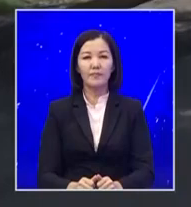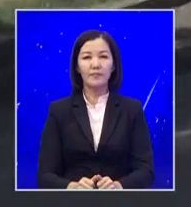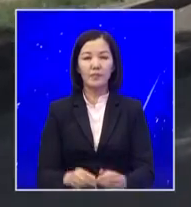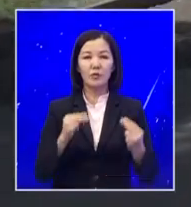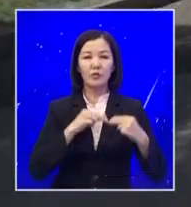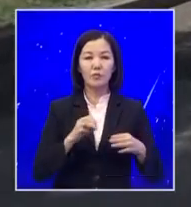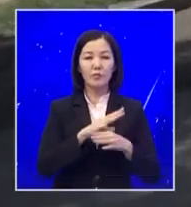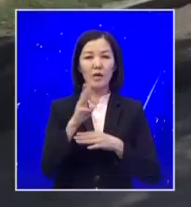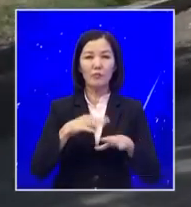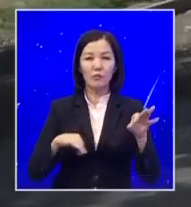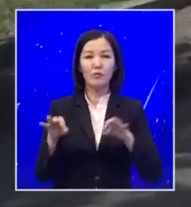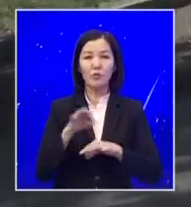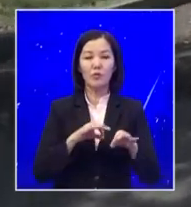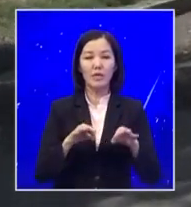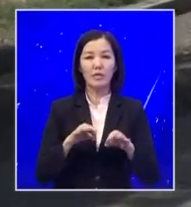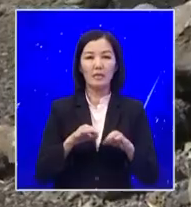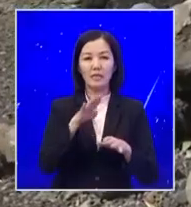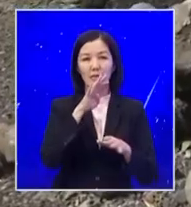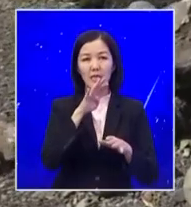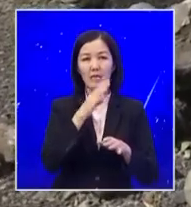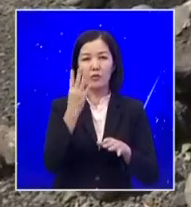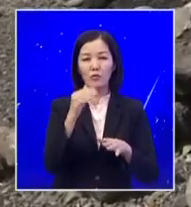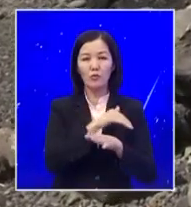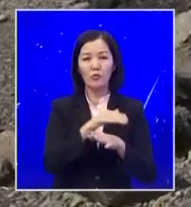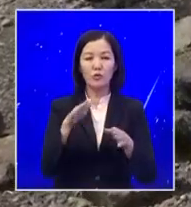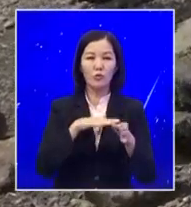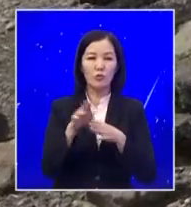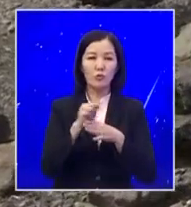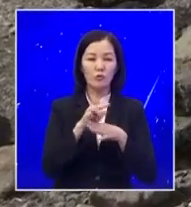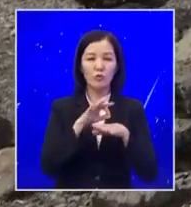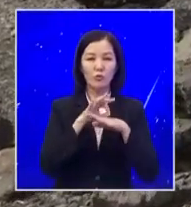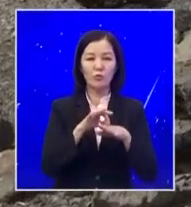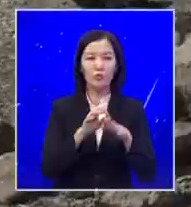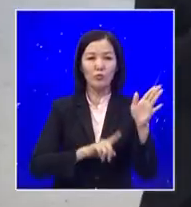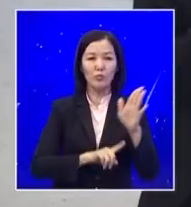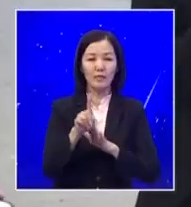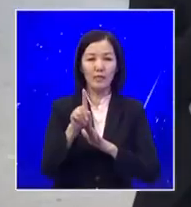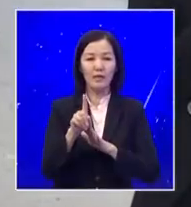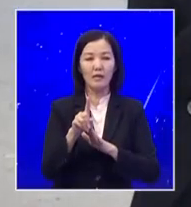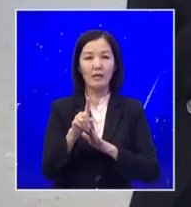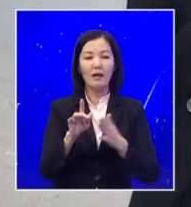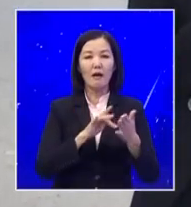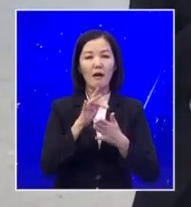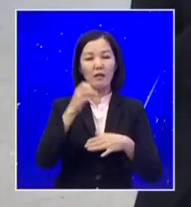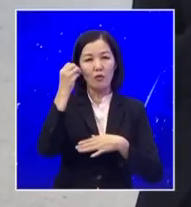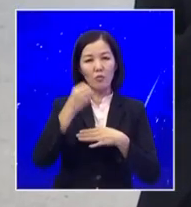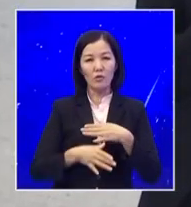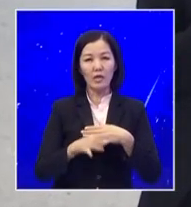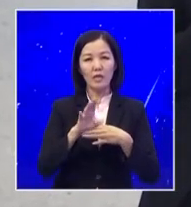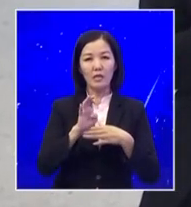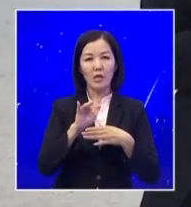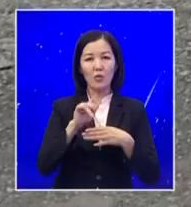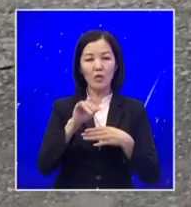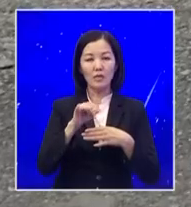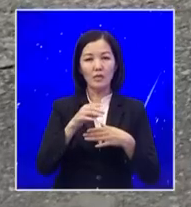Жұмыспен қамтудың жол картасы аясында Текеледегі 4 көшені күрделі жөндеуден өткізу қолға алынған. Бірі қала орталығындағы Тәуелсіздік